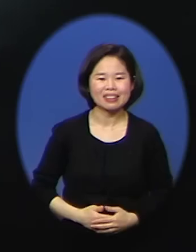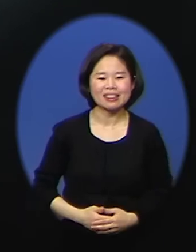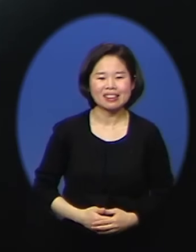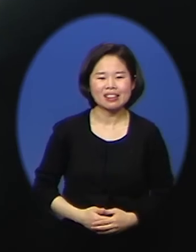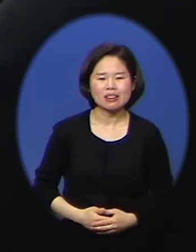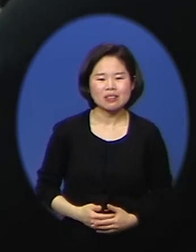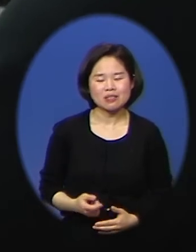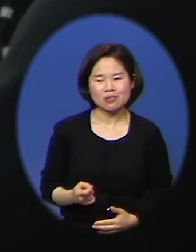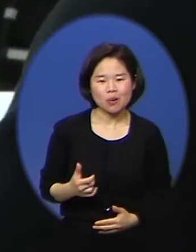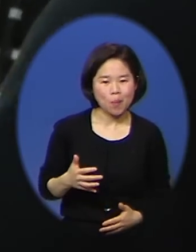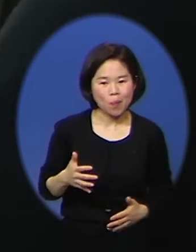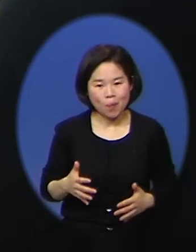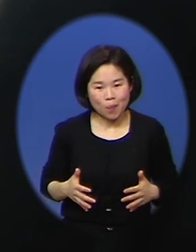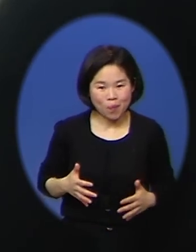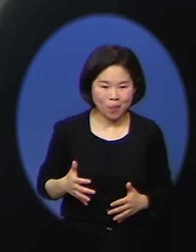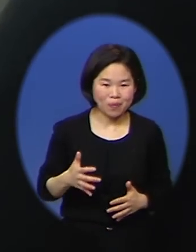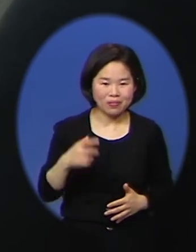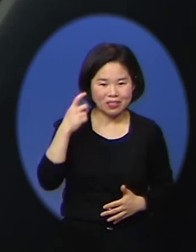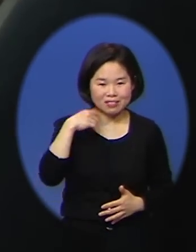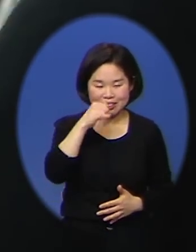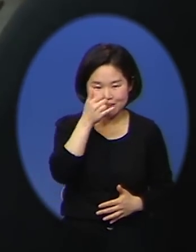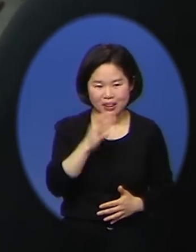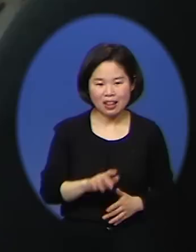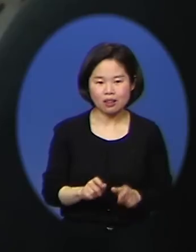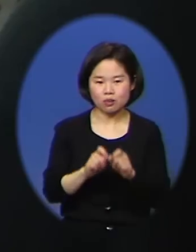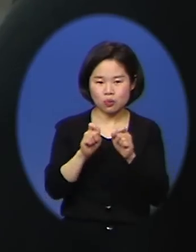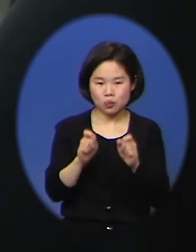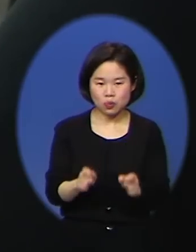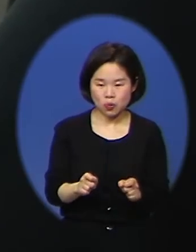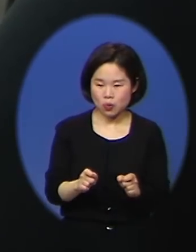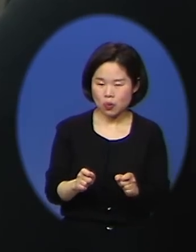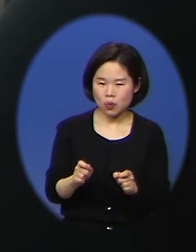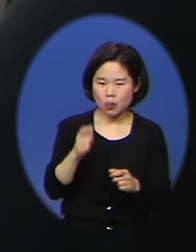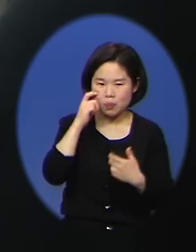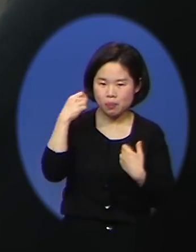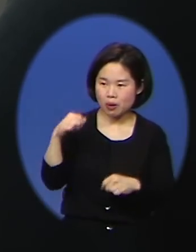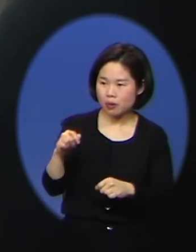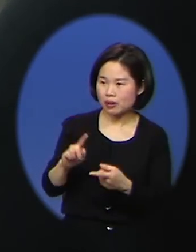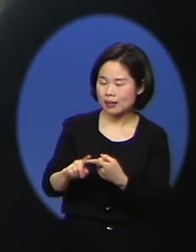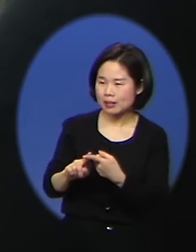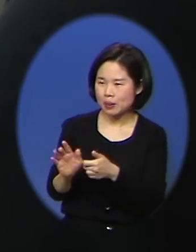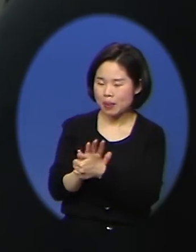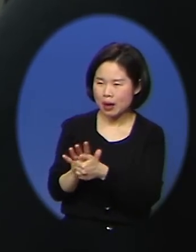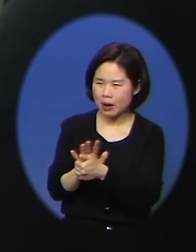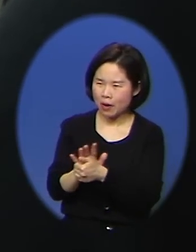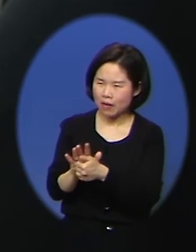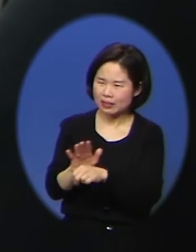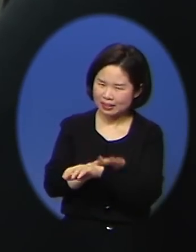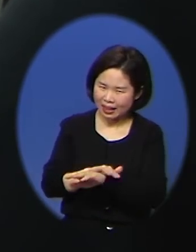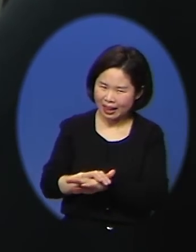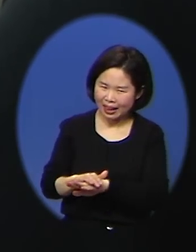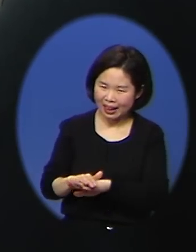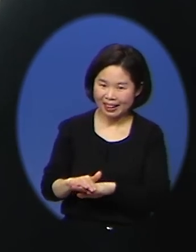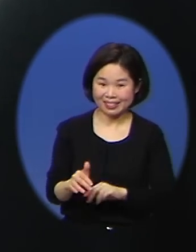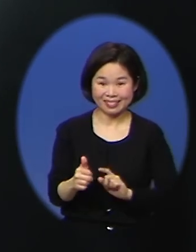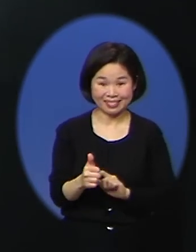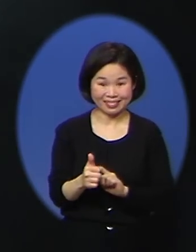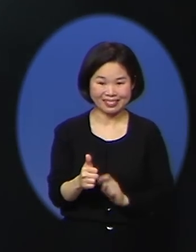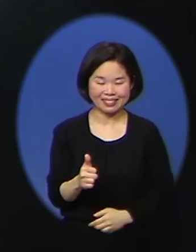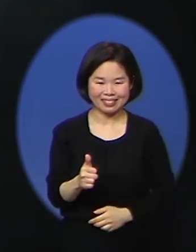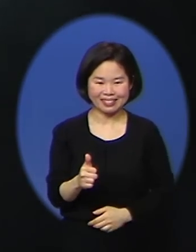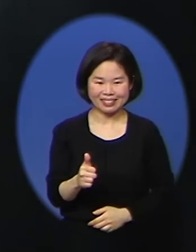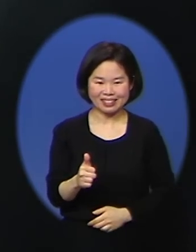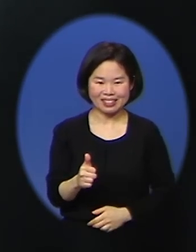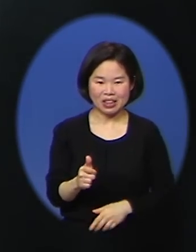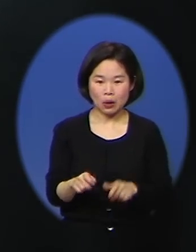조금은 어리숙하지만 동료 배우들을 생각하는 마음 또한 깊고도 깊은 그는 동료